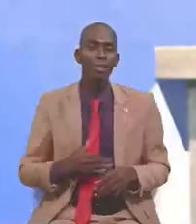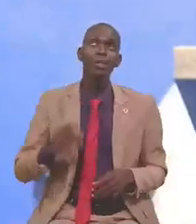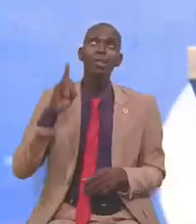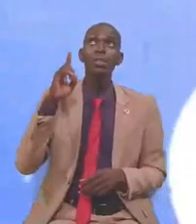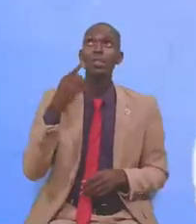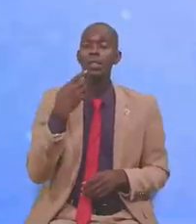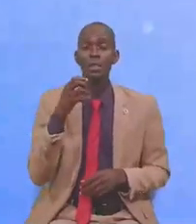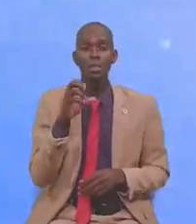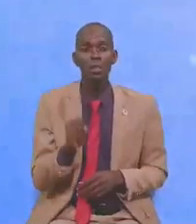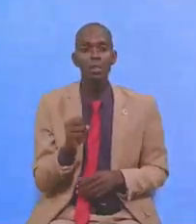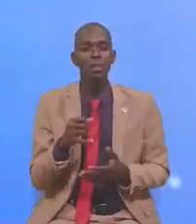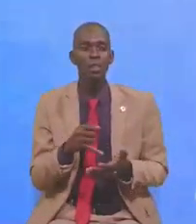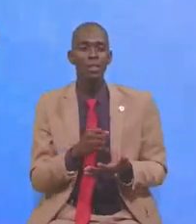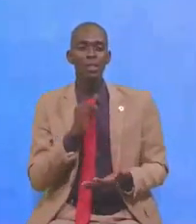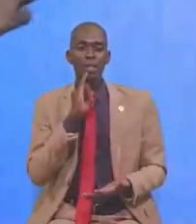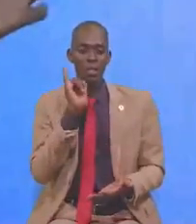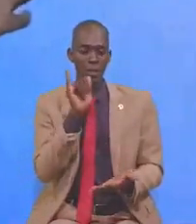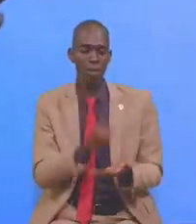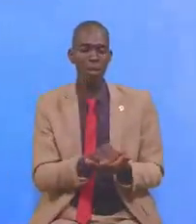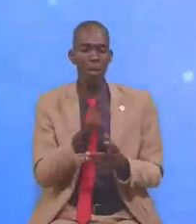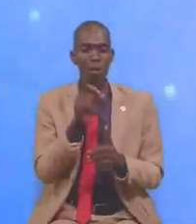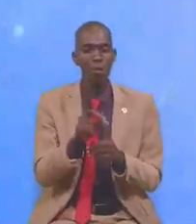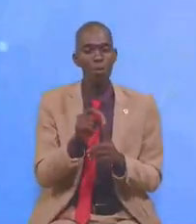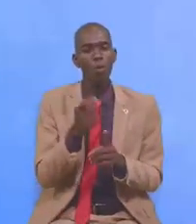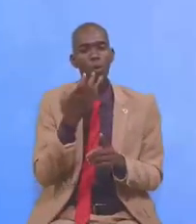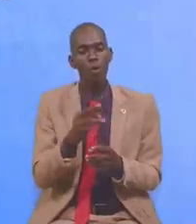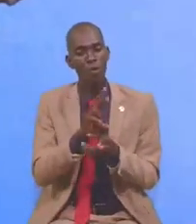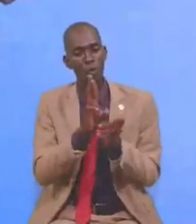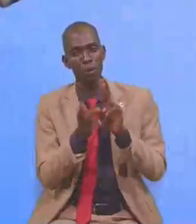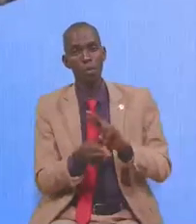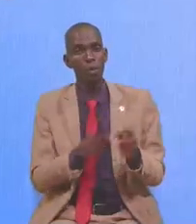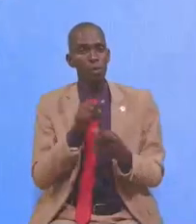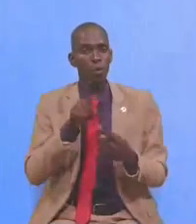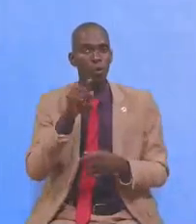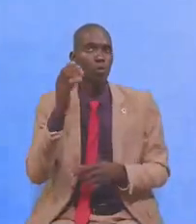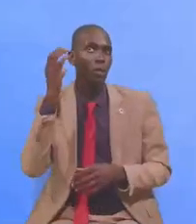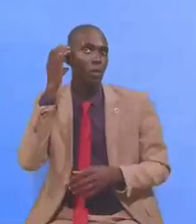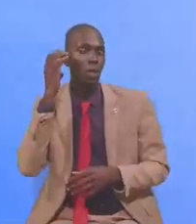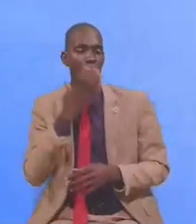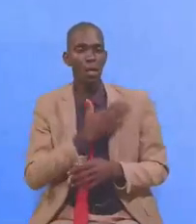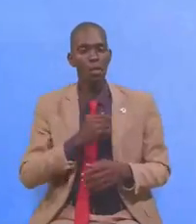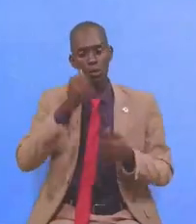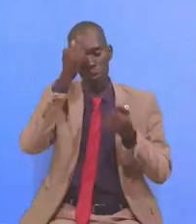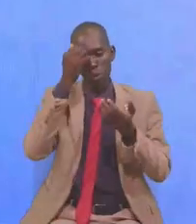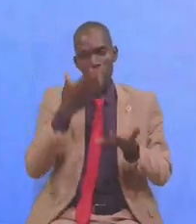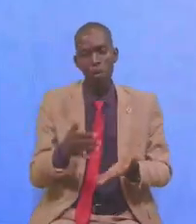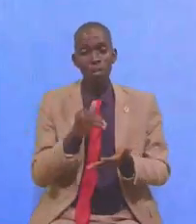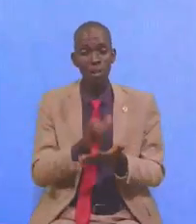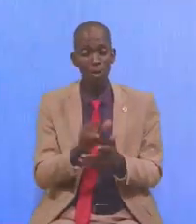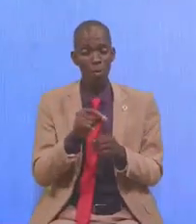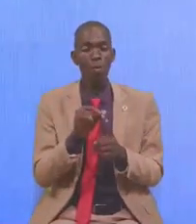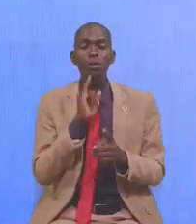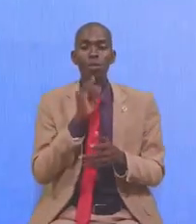Et c'est cette parole de repentance, lorsque vous entendez et que vous pratiquez cela, qui